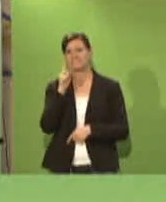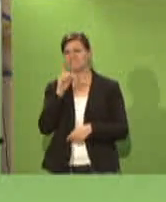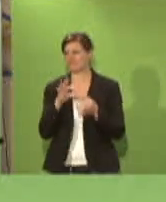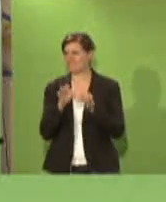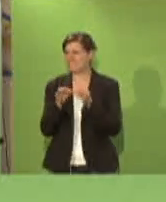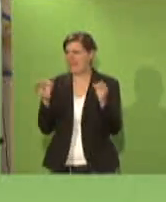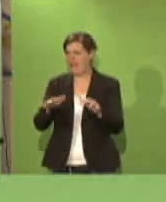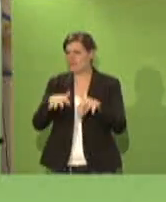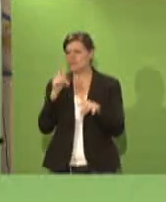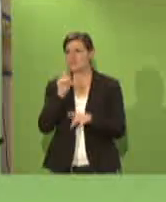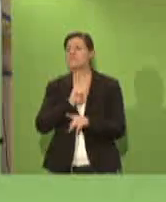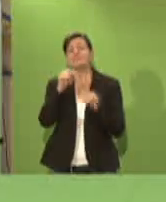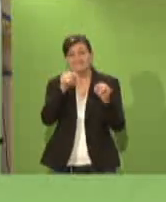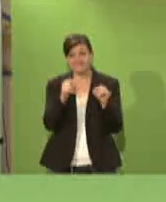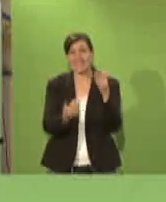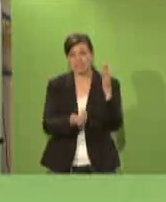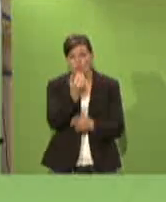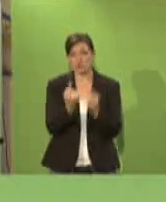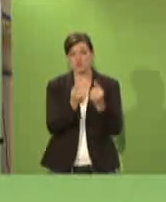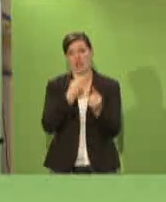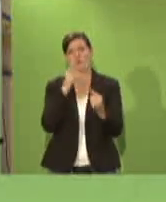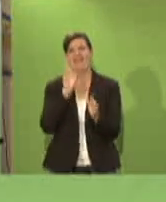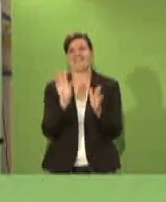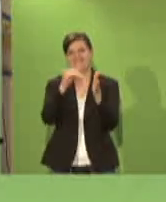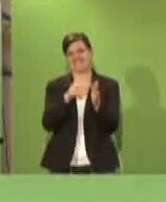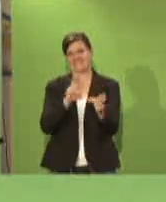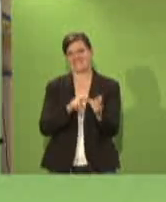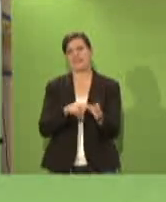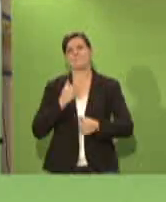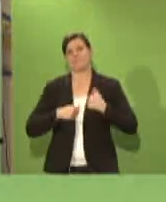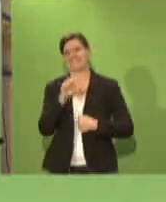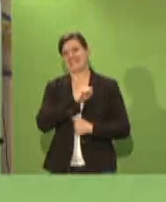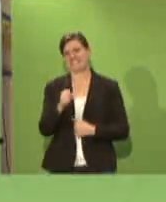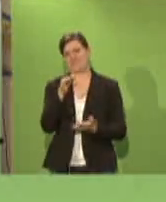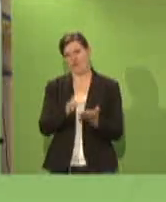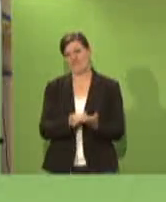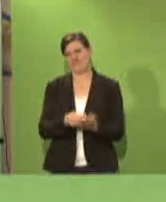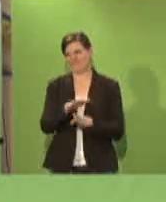immerhin sind die Grünen da jetzt auch neu im Rat. Bad Sassendorf im Kreis Soest.